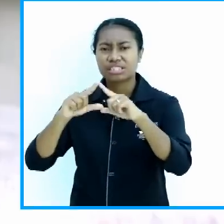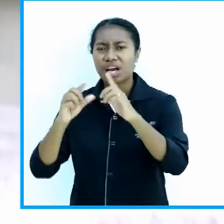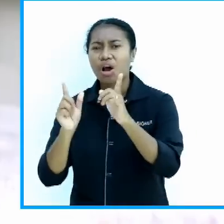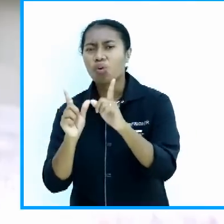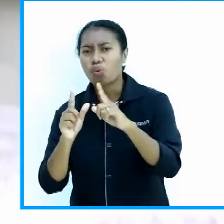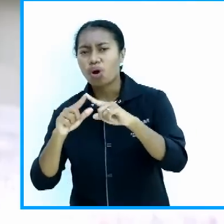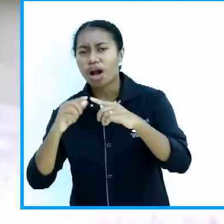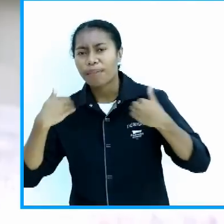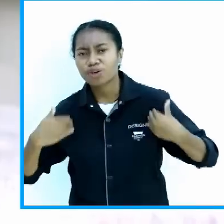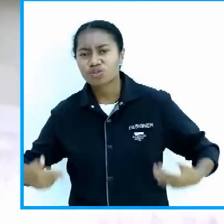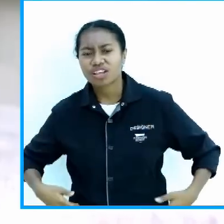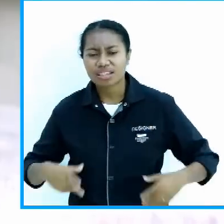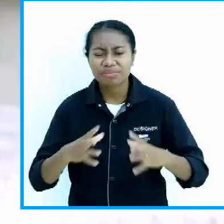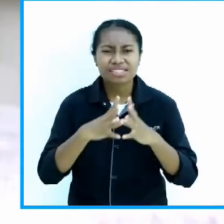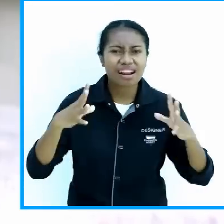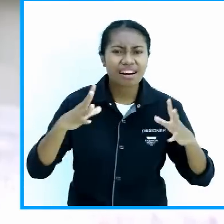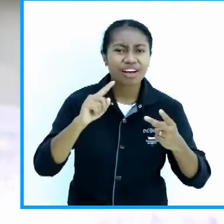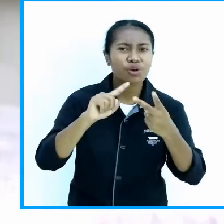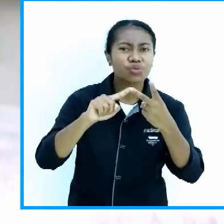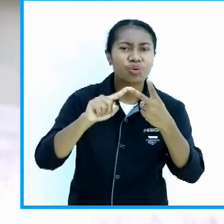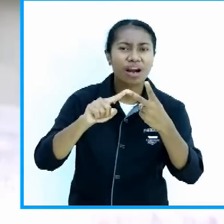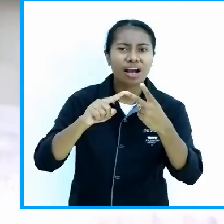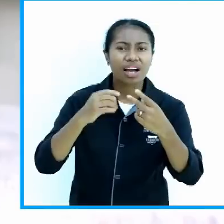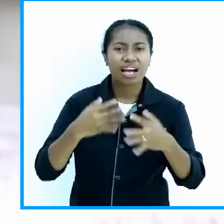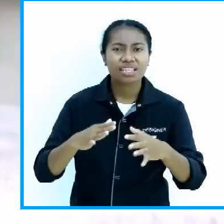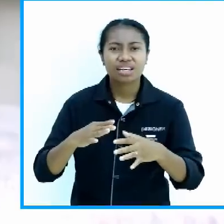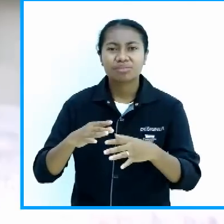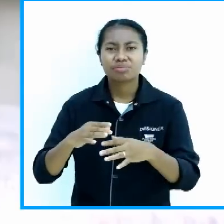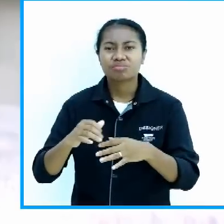kedua, hanya di bawah minum air bersih.